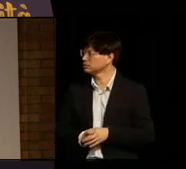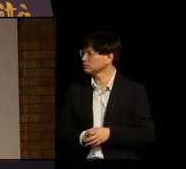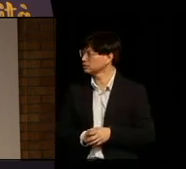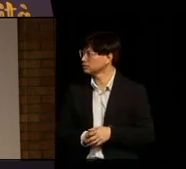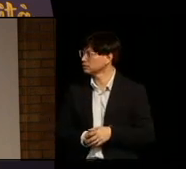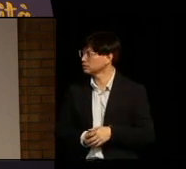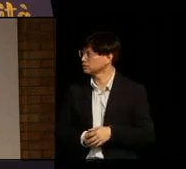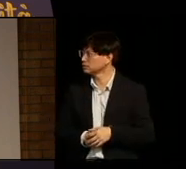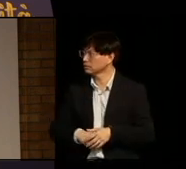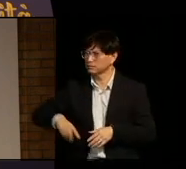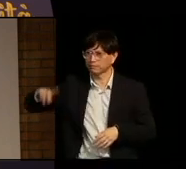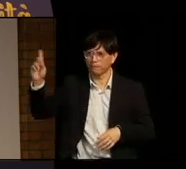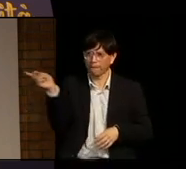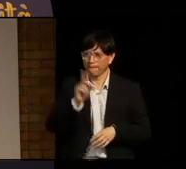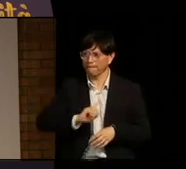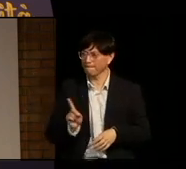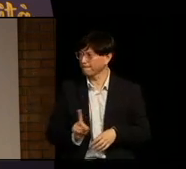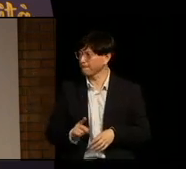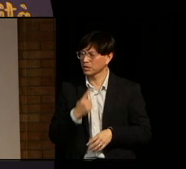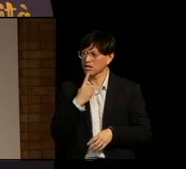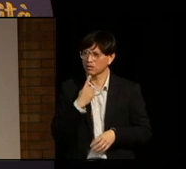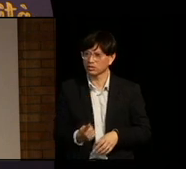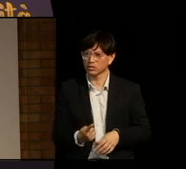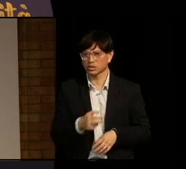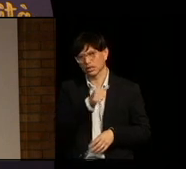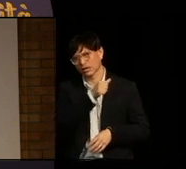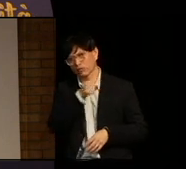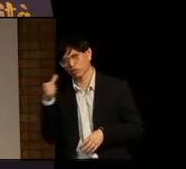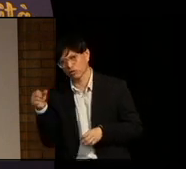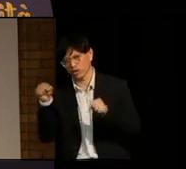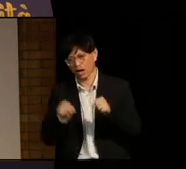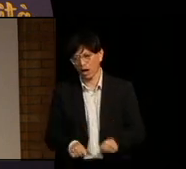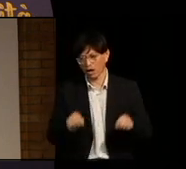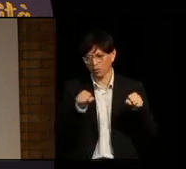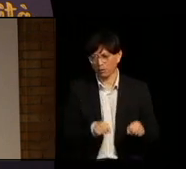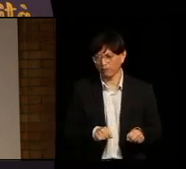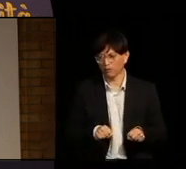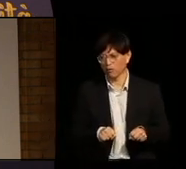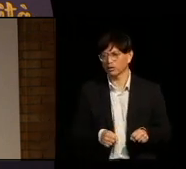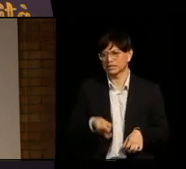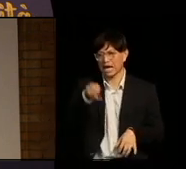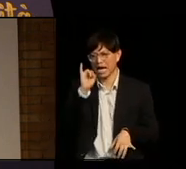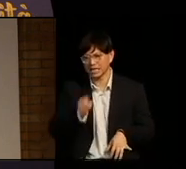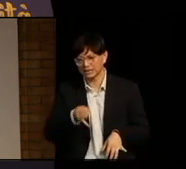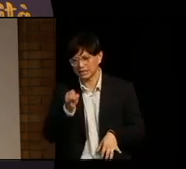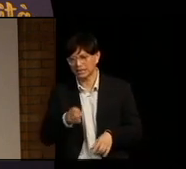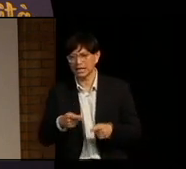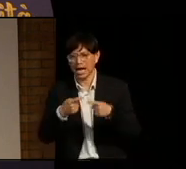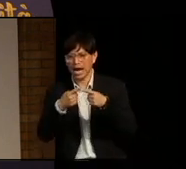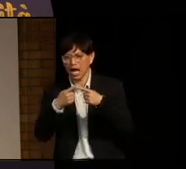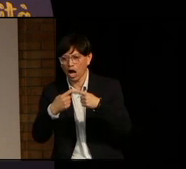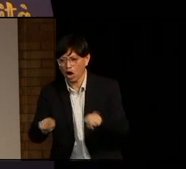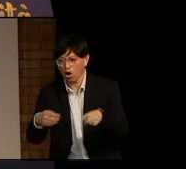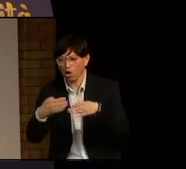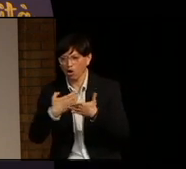incondizionata non dice che bisogna per forza approvare o condividere